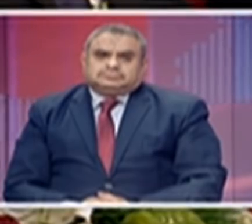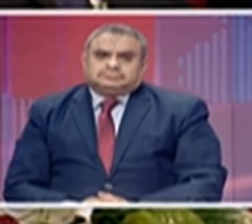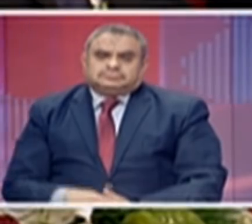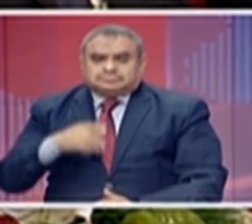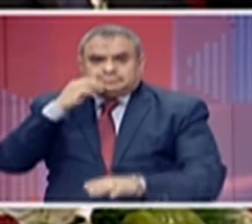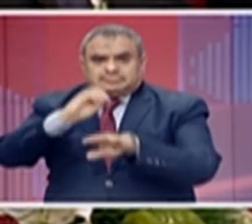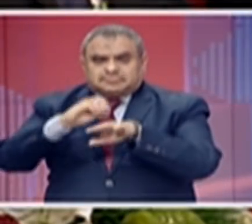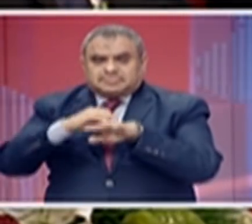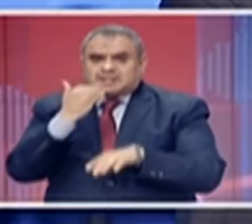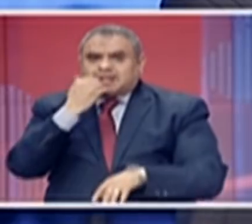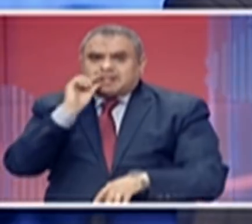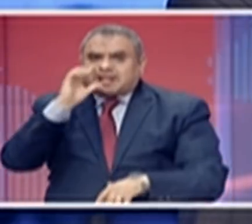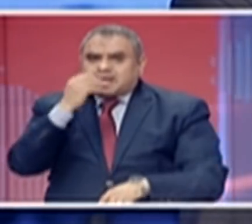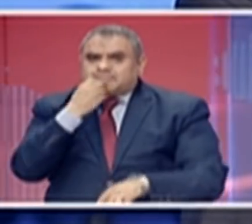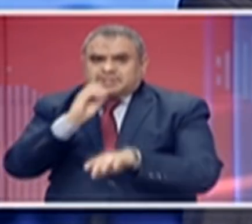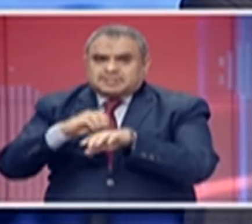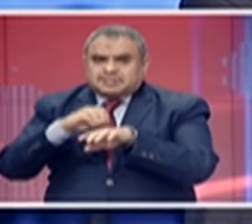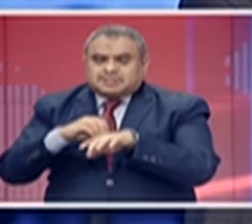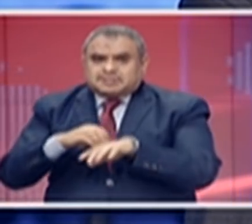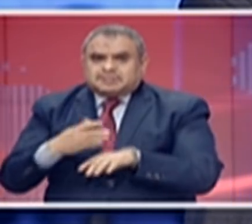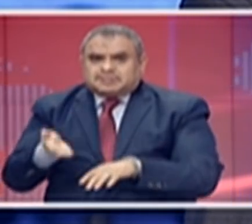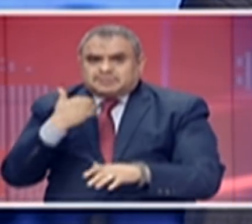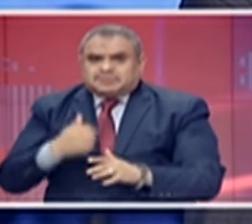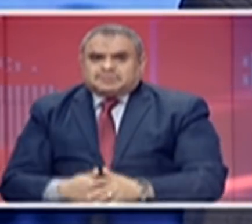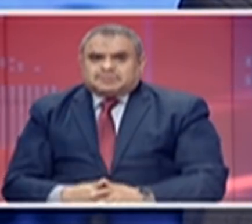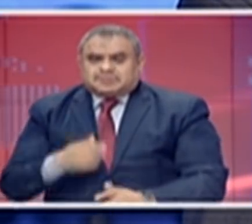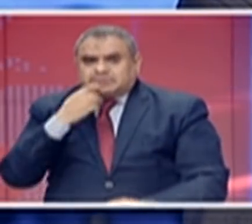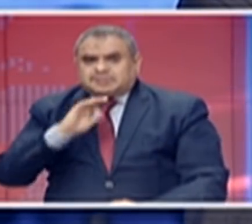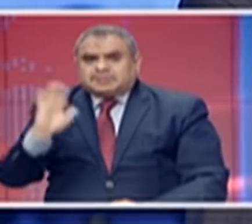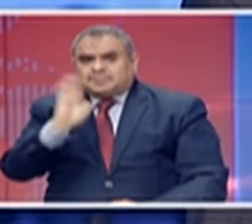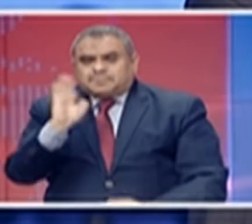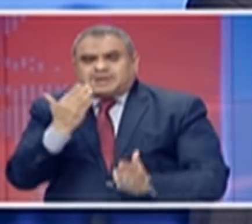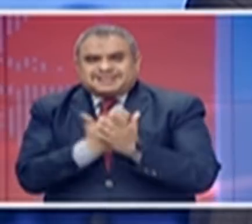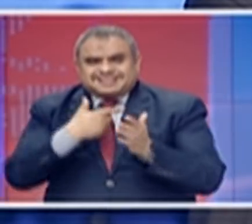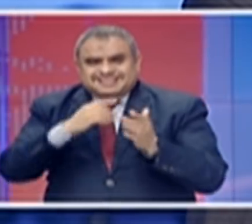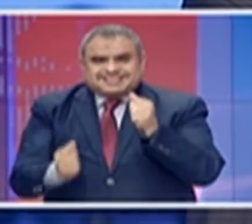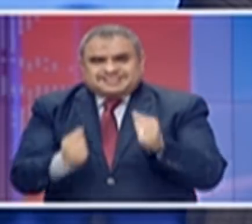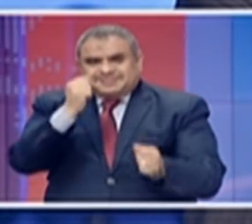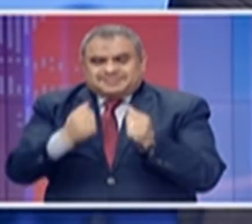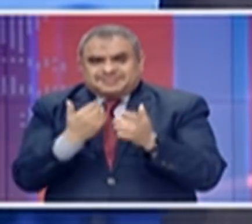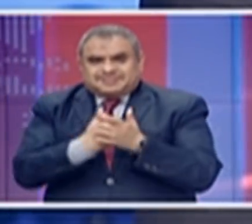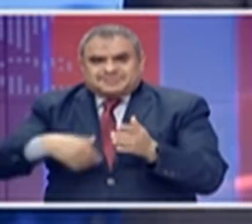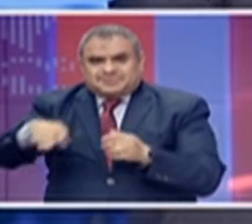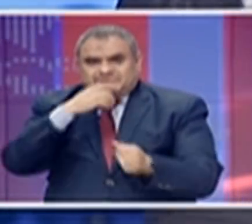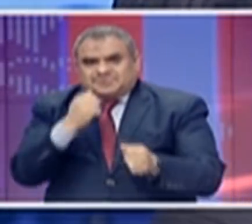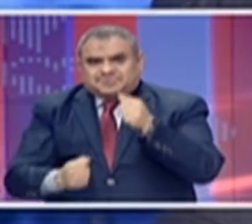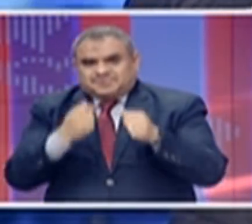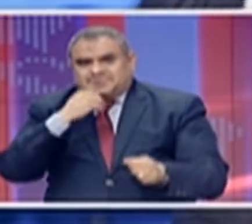بقول لك ايه يا حماده؟ نعم. ما تيجي نشاور دلوقتي نعمل باي باي لسواق التاكسي عشان يعرف ان احنا واقفين قدام الرئيس.